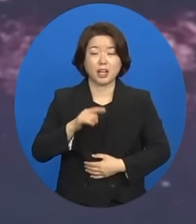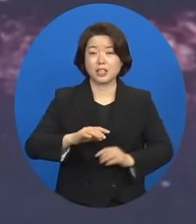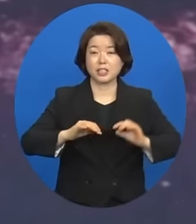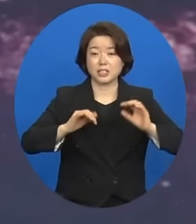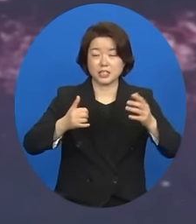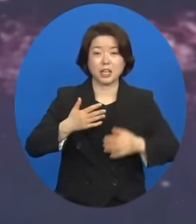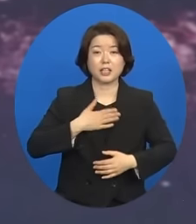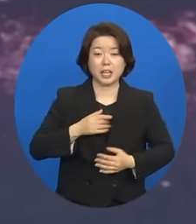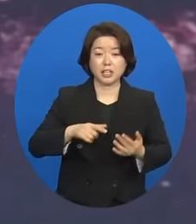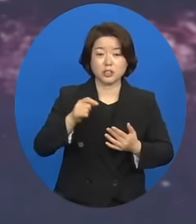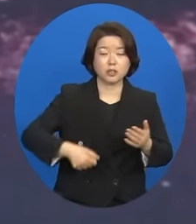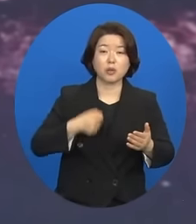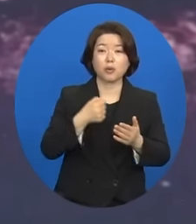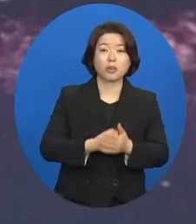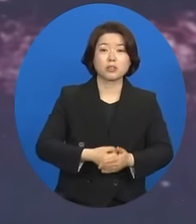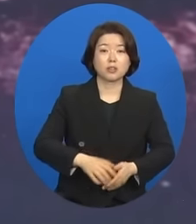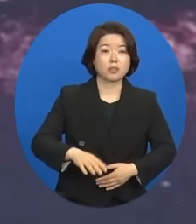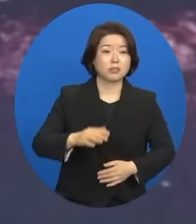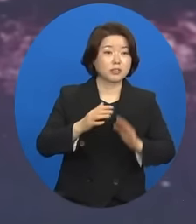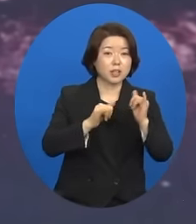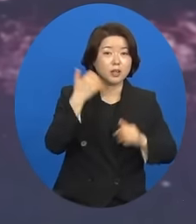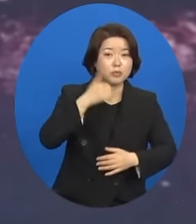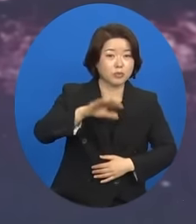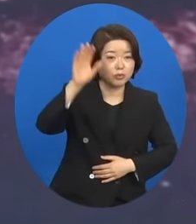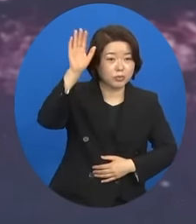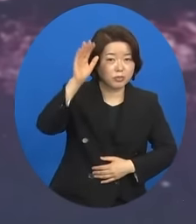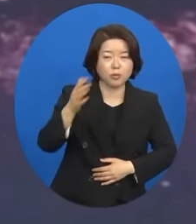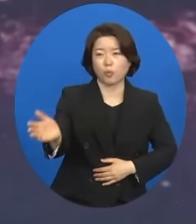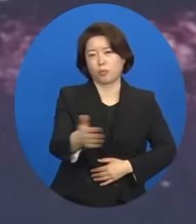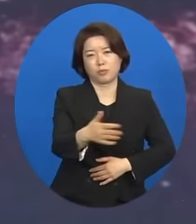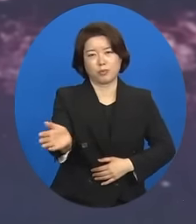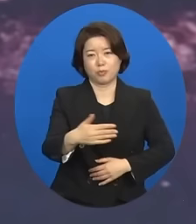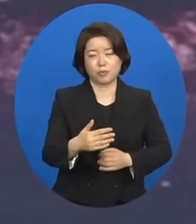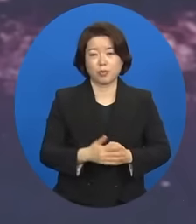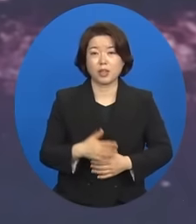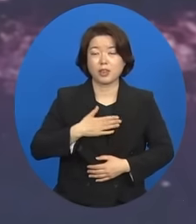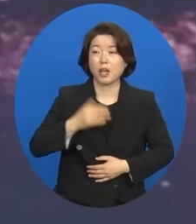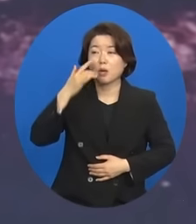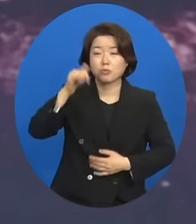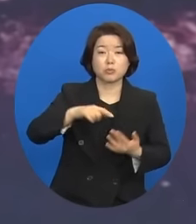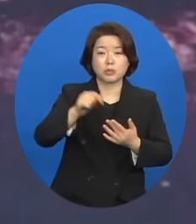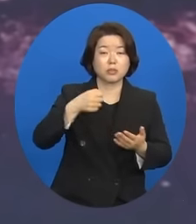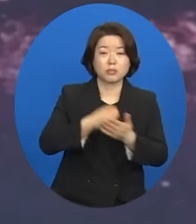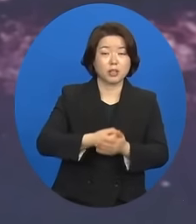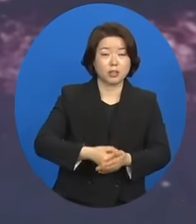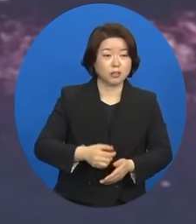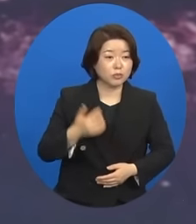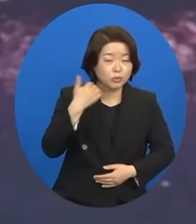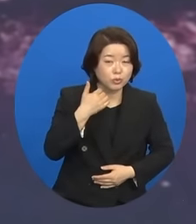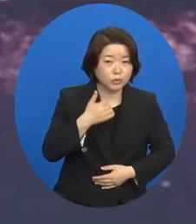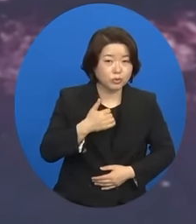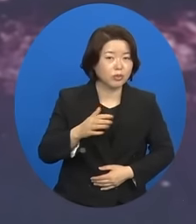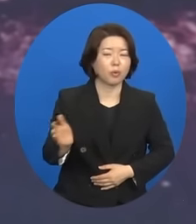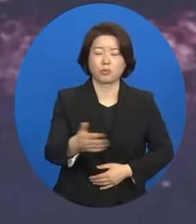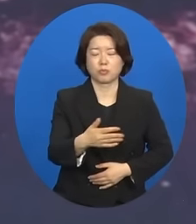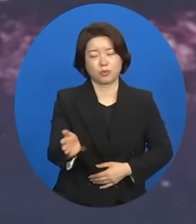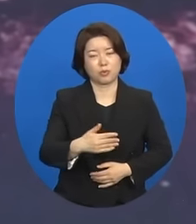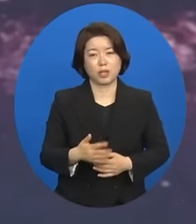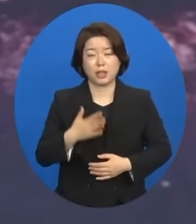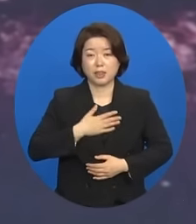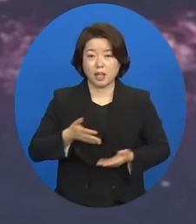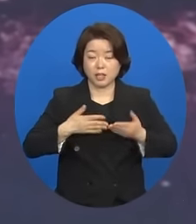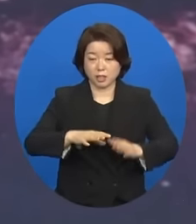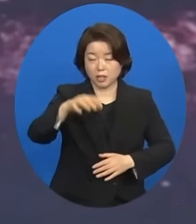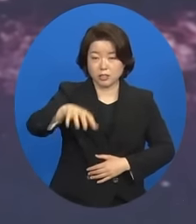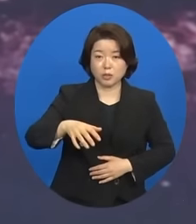선택 태어나기 선택하신 분 없어요 나 부모님 선택했다 내가 없습니다 나 태어날